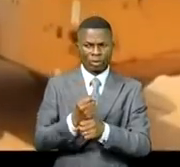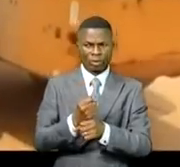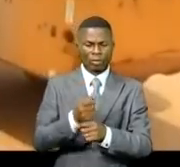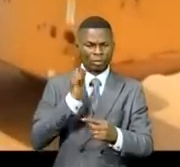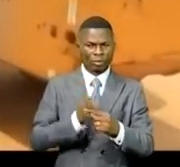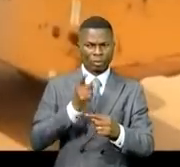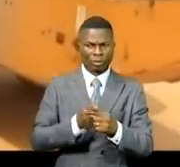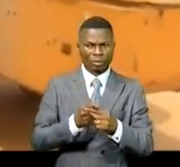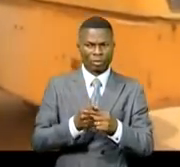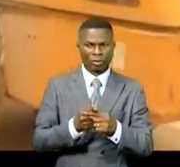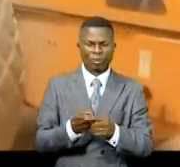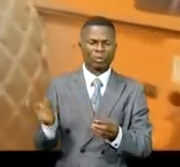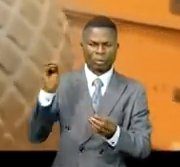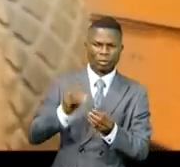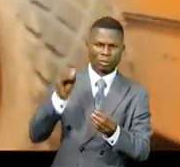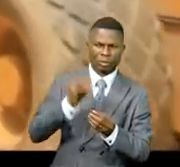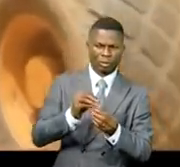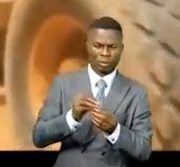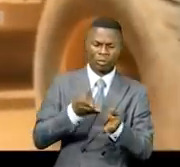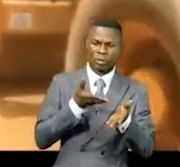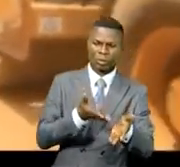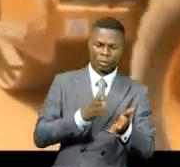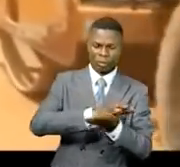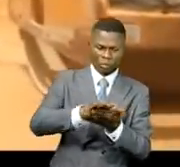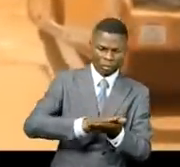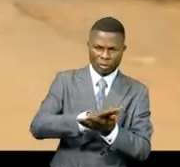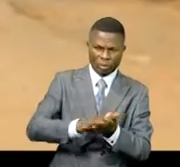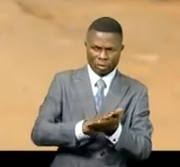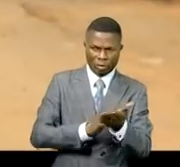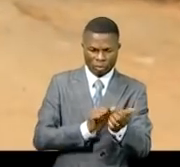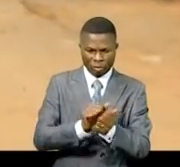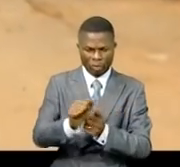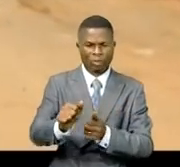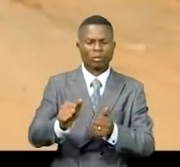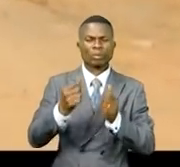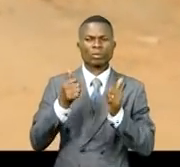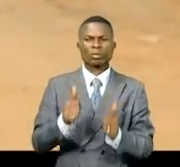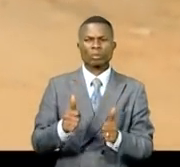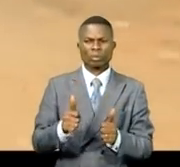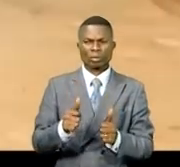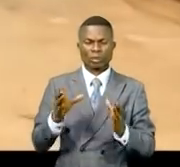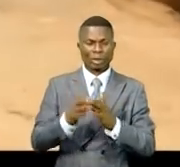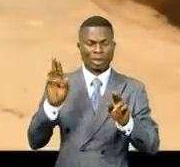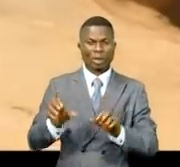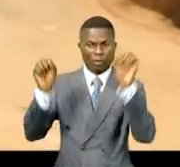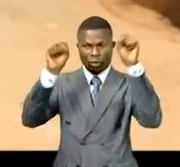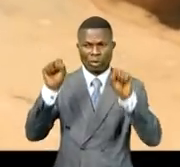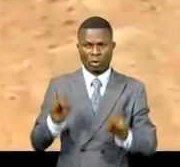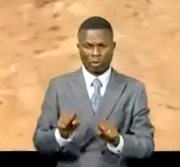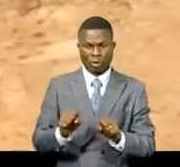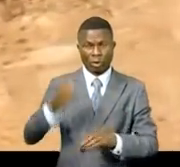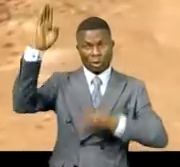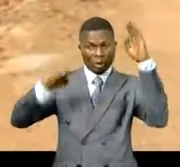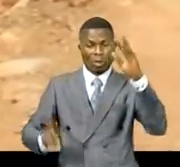la mettre dans les bourbiers, puis la compacter pour leur facilité d'en finir vite. Avec cette pratique, une fois que les pluies tombent